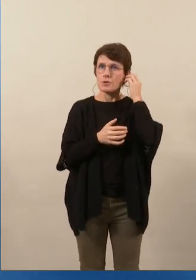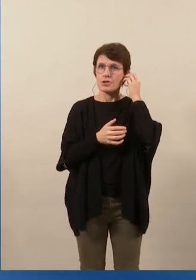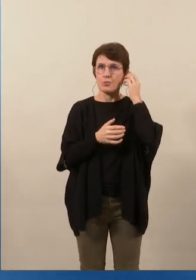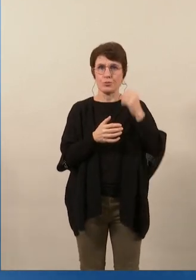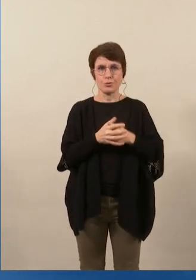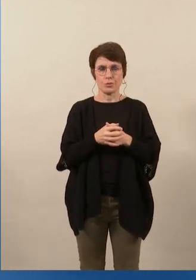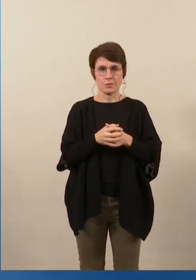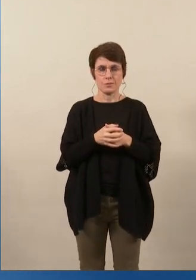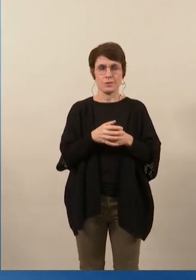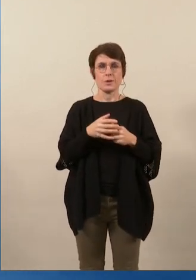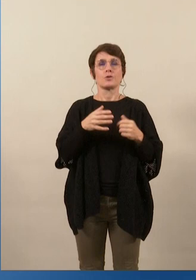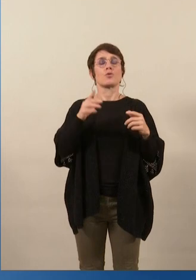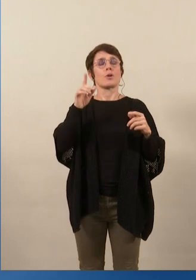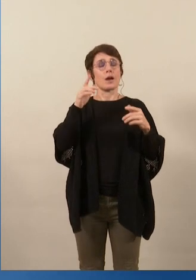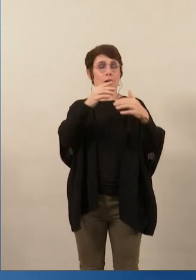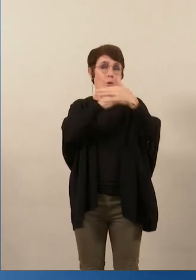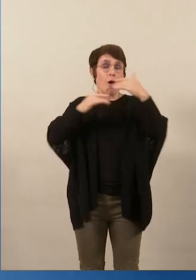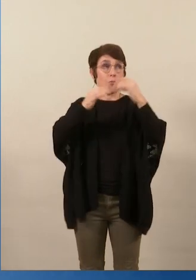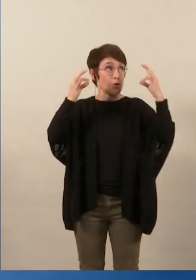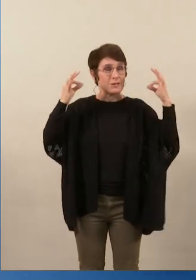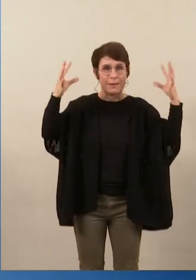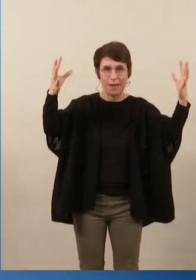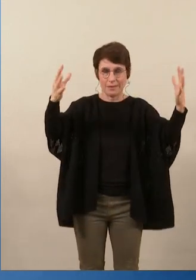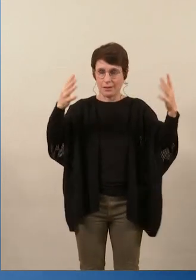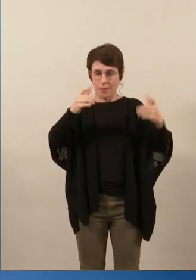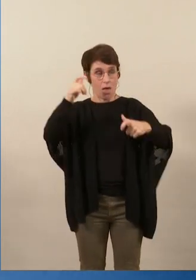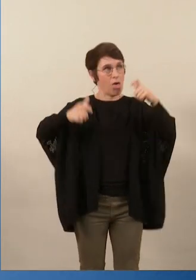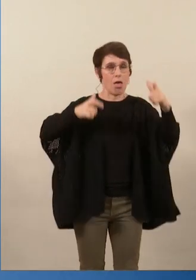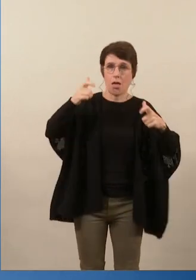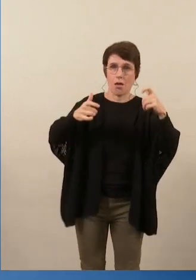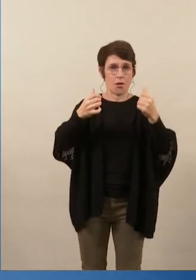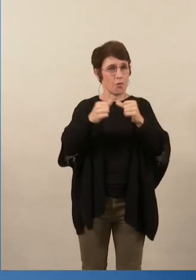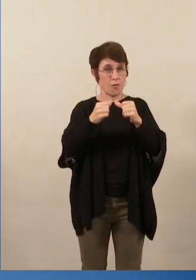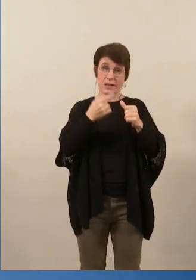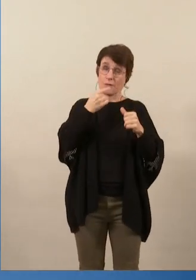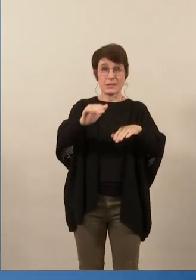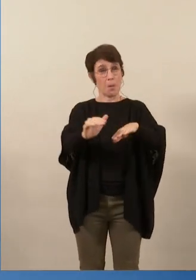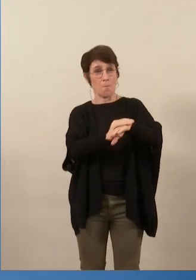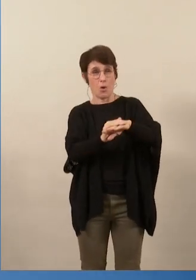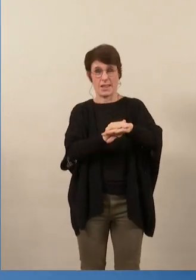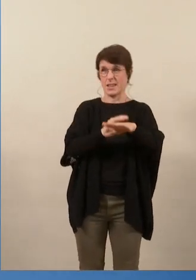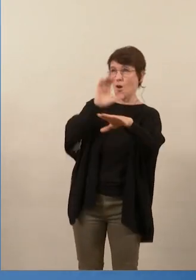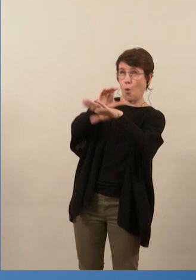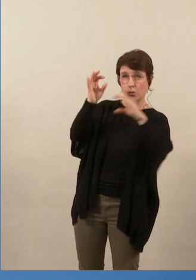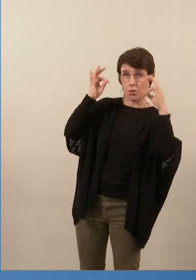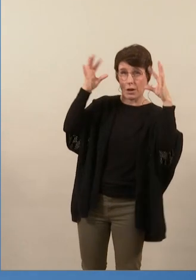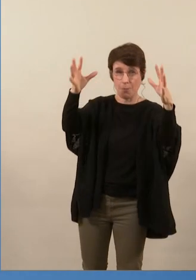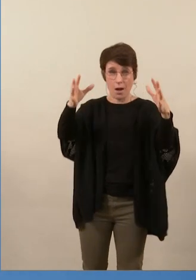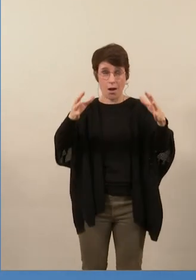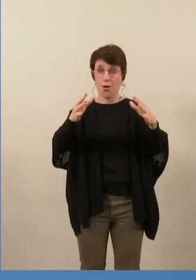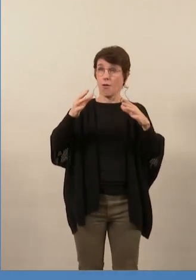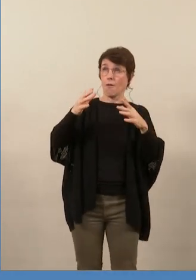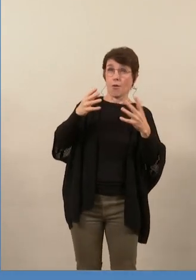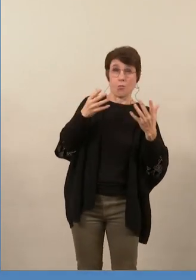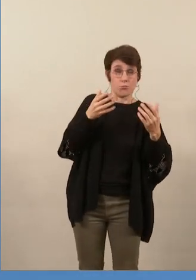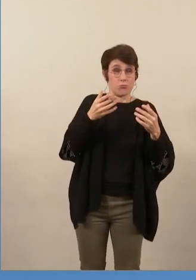actuel commande d'activer tous les leviers d'alerte contre les politiques libérales et climaticides de de nombreux gouvernements